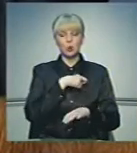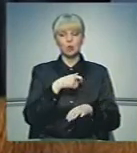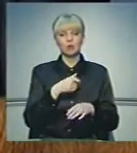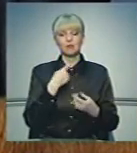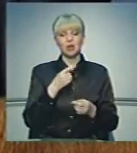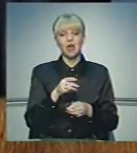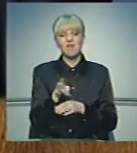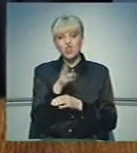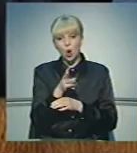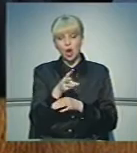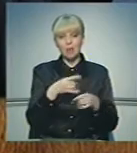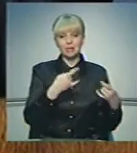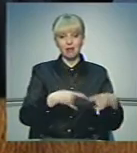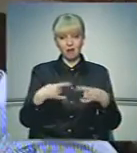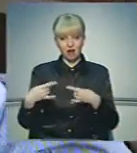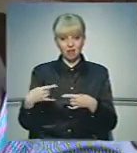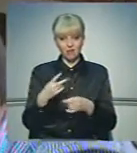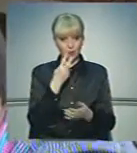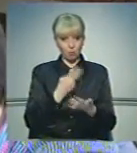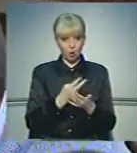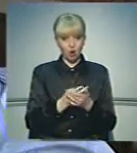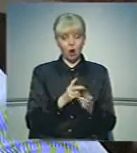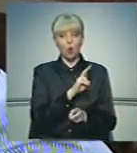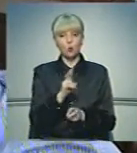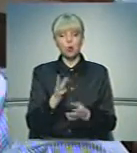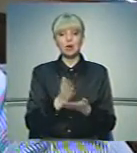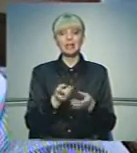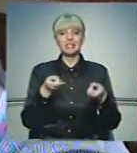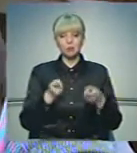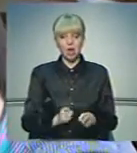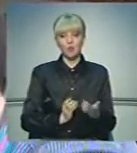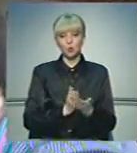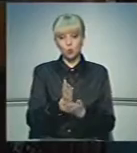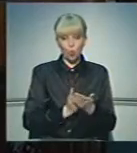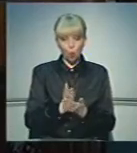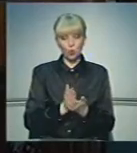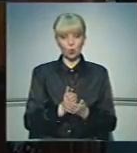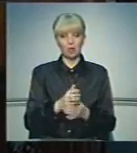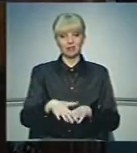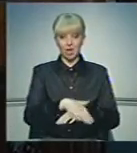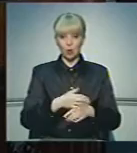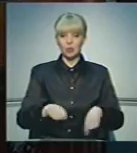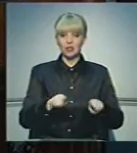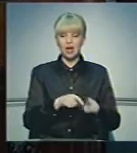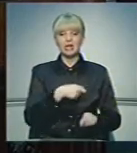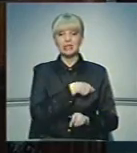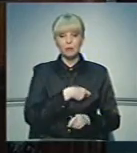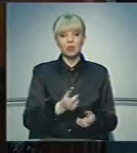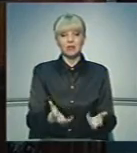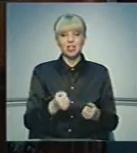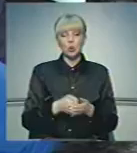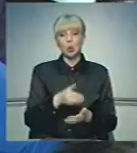підштовхують відеокамери телеканалів, які покажуть, хто є справжнім слугою народу. А відтак депутати взялися